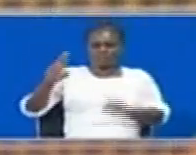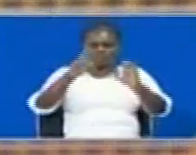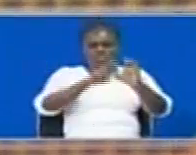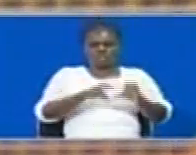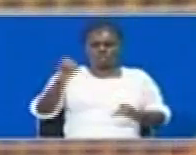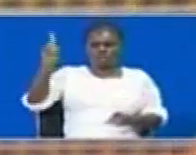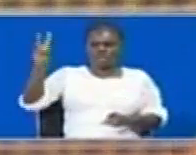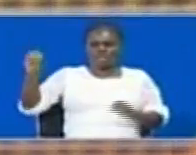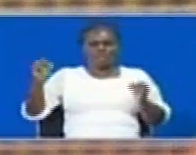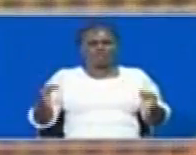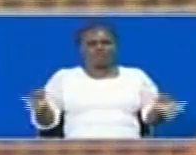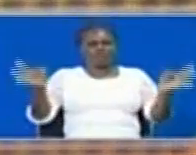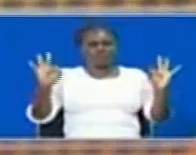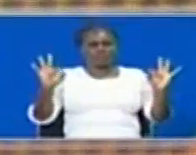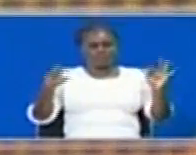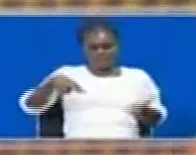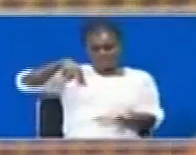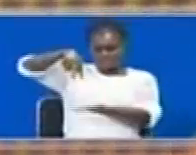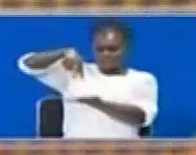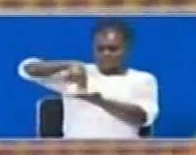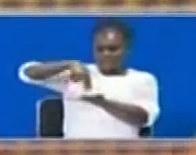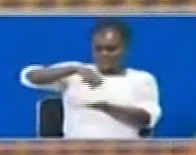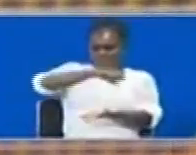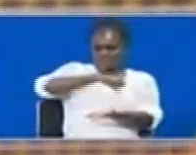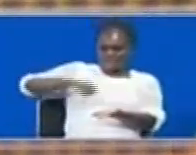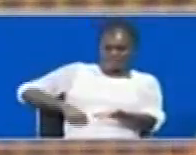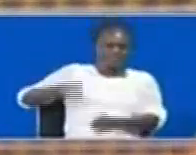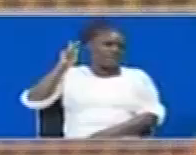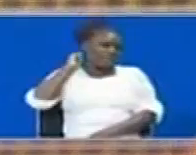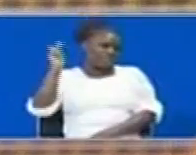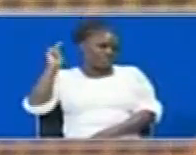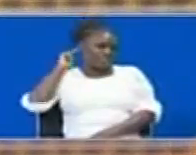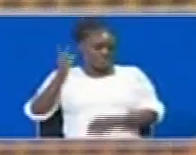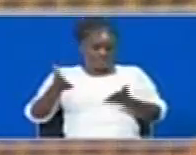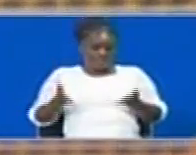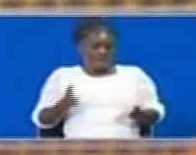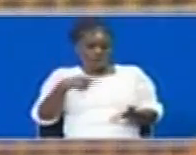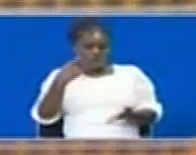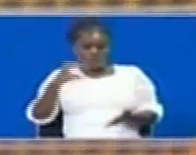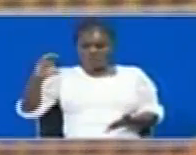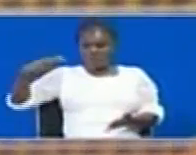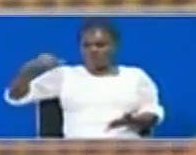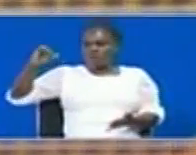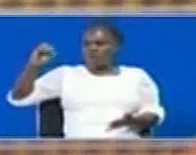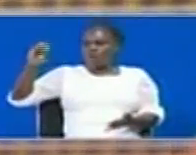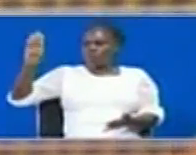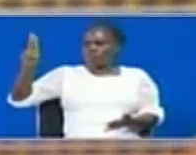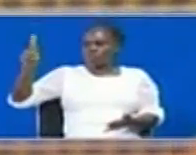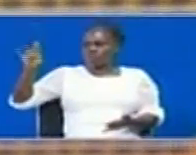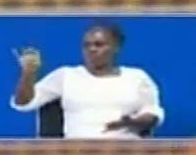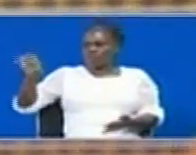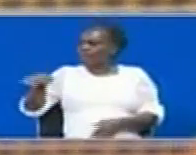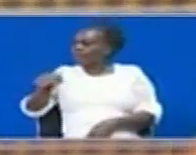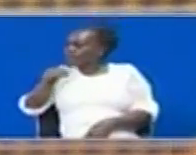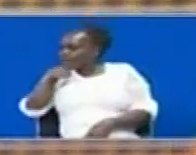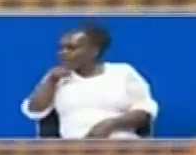cha ODM na kutangaza kuwa atagombea useneta katika kaunti ya Kisii ambao unashikiliwa kwa sasa na Chris Obure, katika hafla iliyoongozwa na kiongozi wa